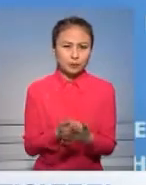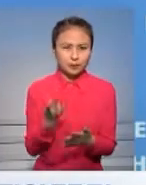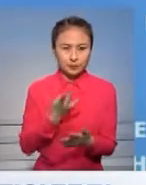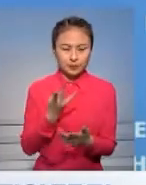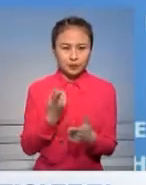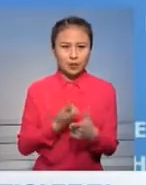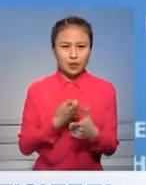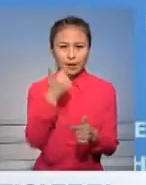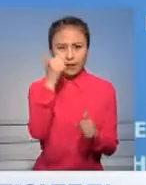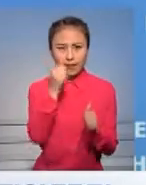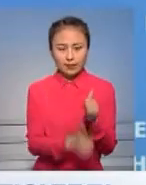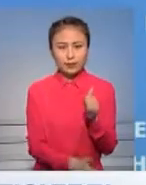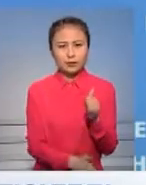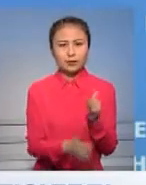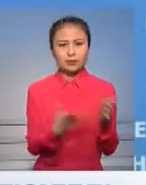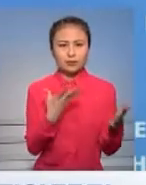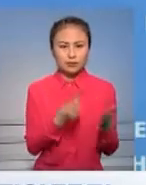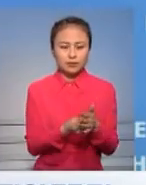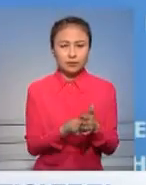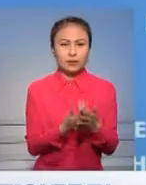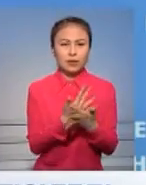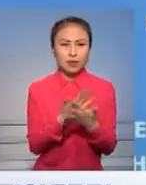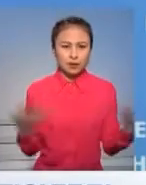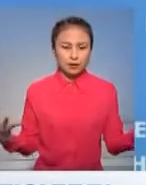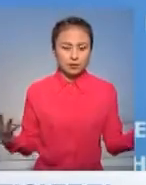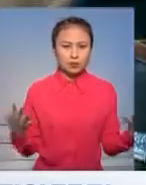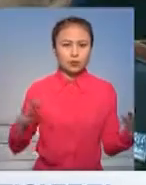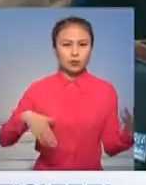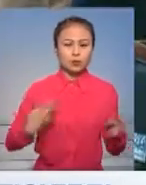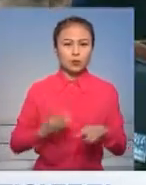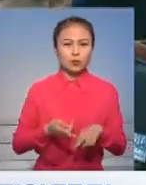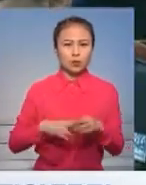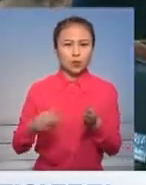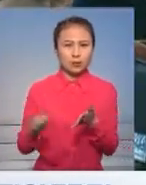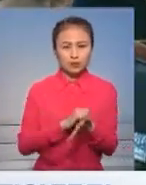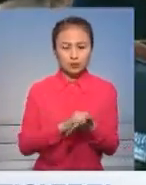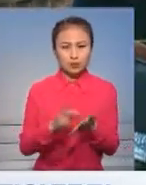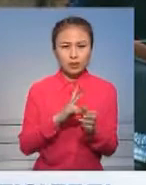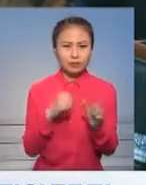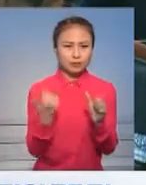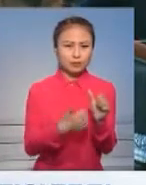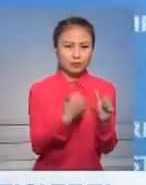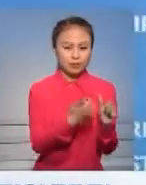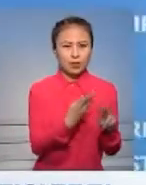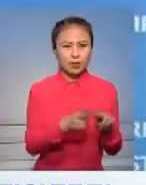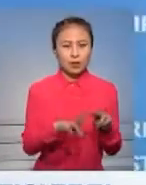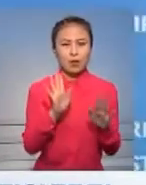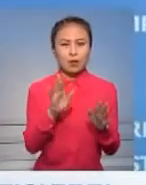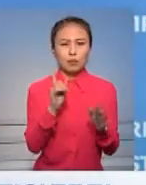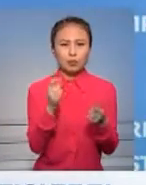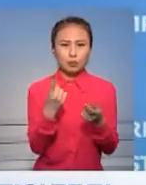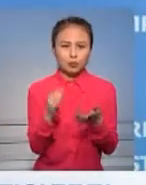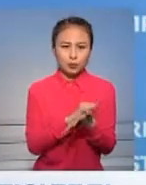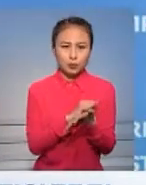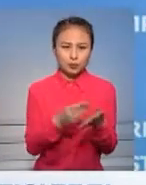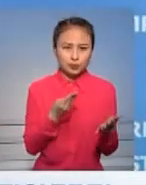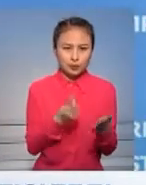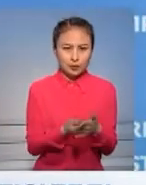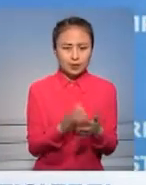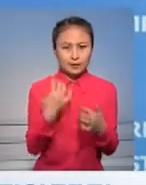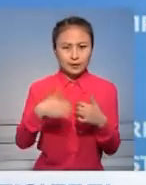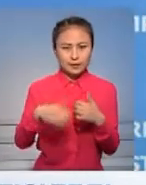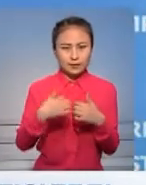Ол әр жаңа төлем әр жаққа, одан кейін соны қағаздардың бәрін артынан жүру керек. Бір қағазбен ғана төленеді.